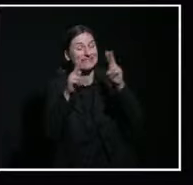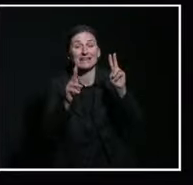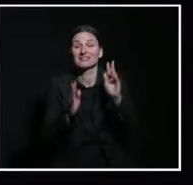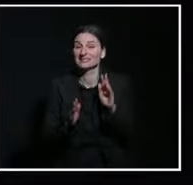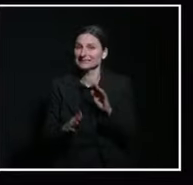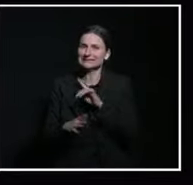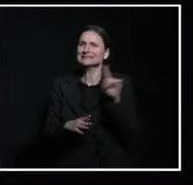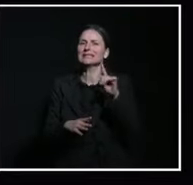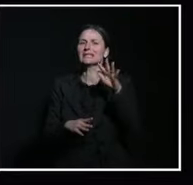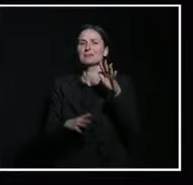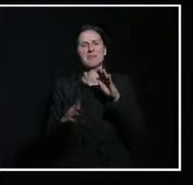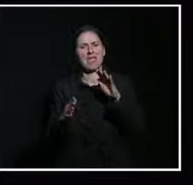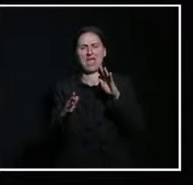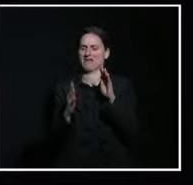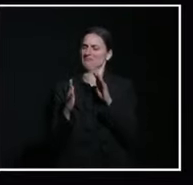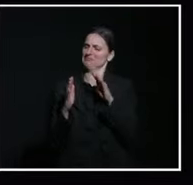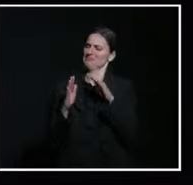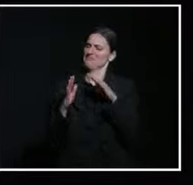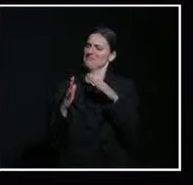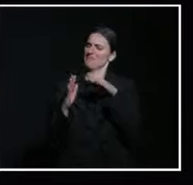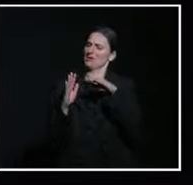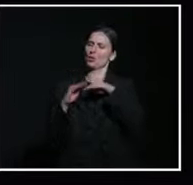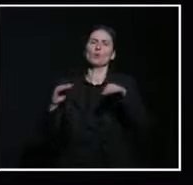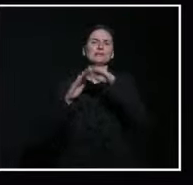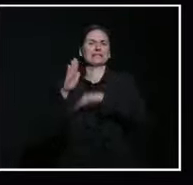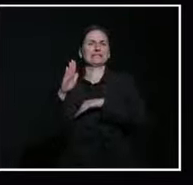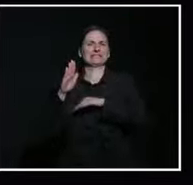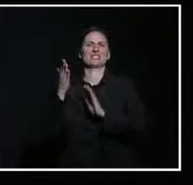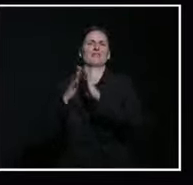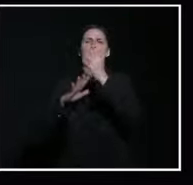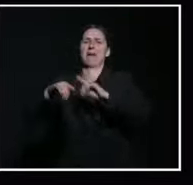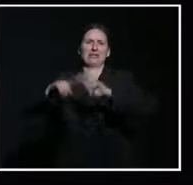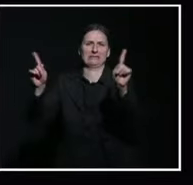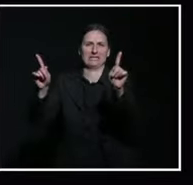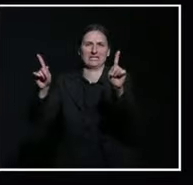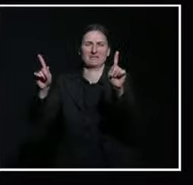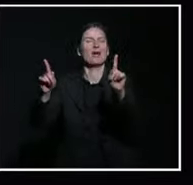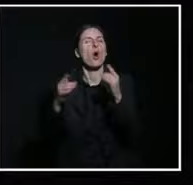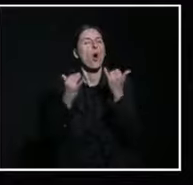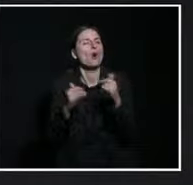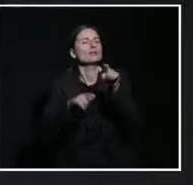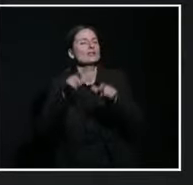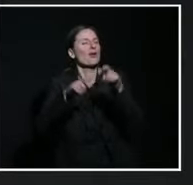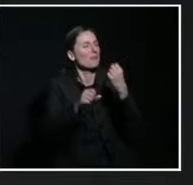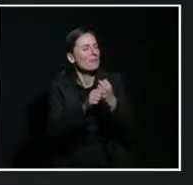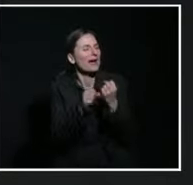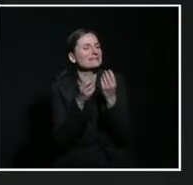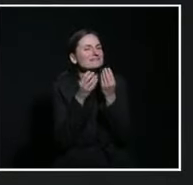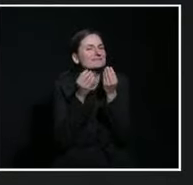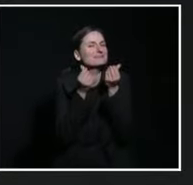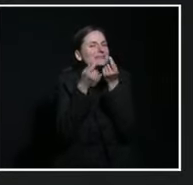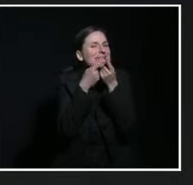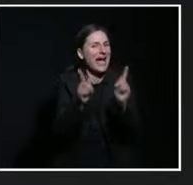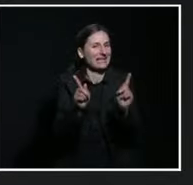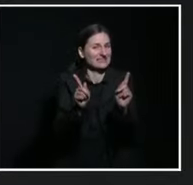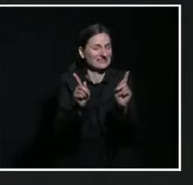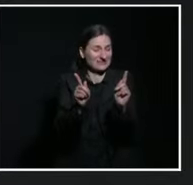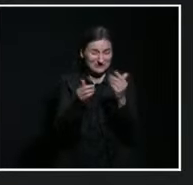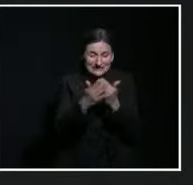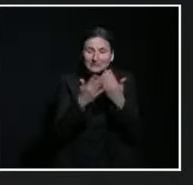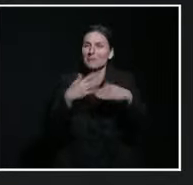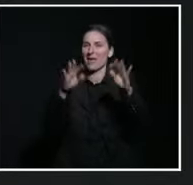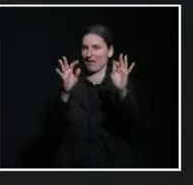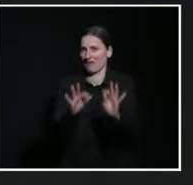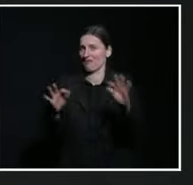zerreißen nicht den Text der Verfassung. Sie machen etwas anderes, etwas womöglich